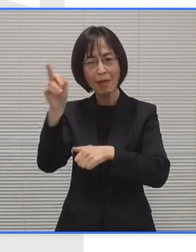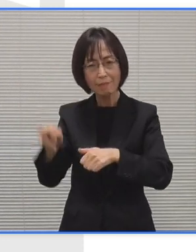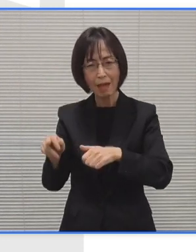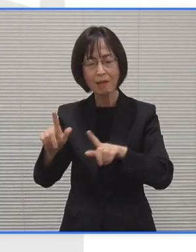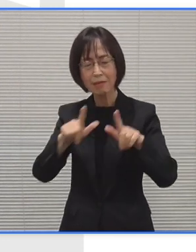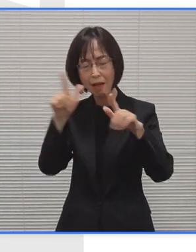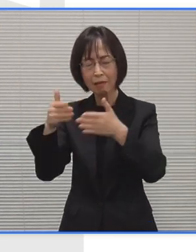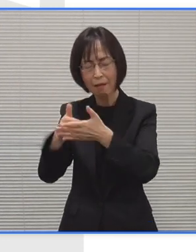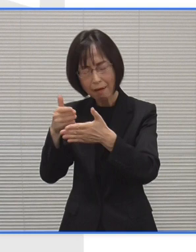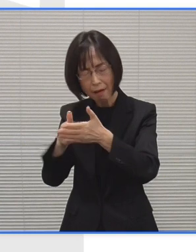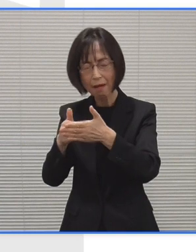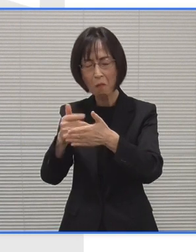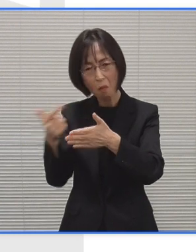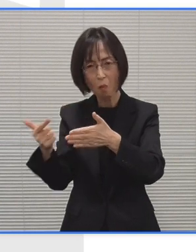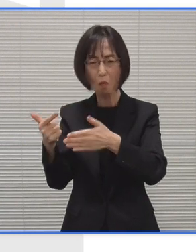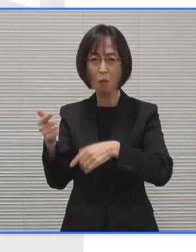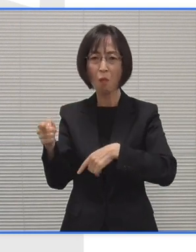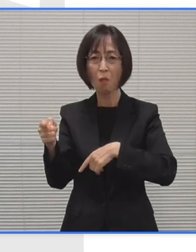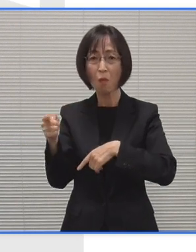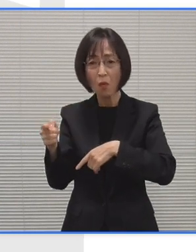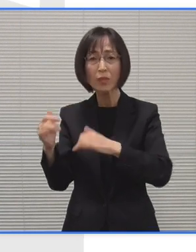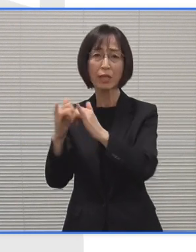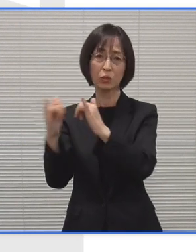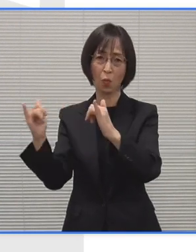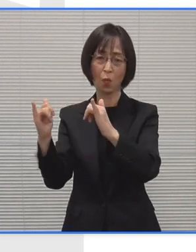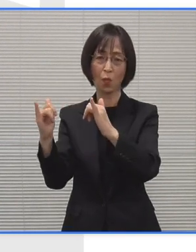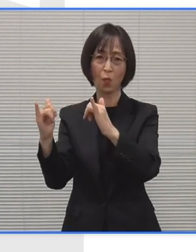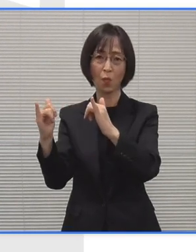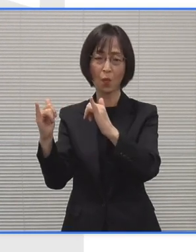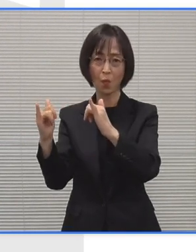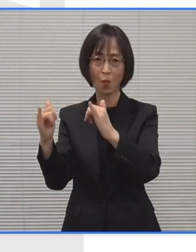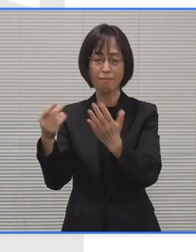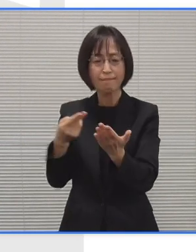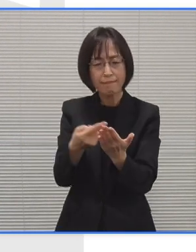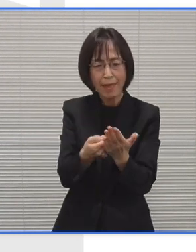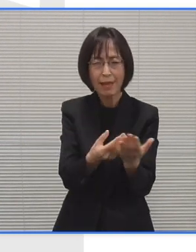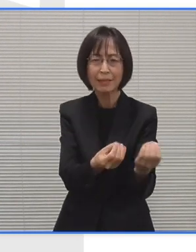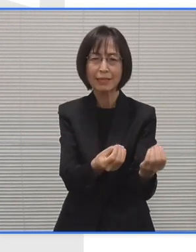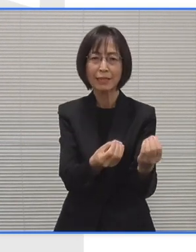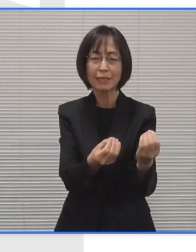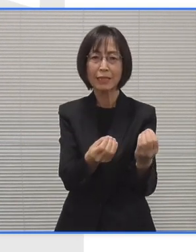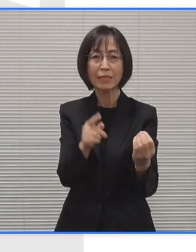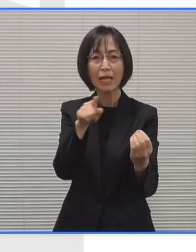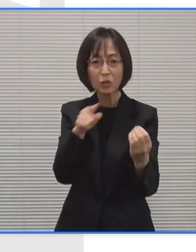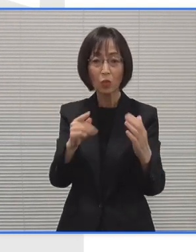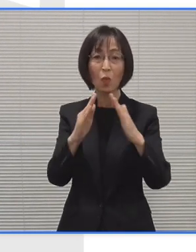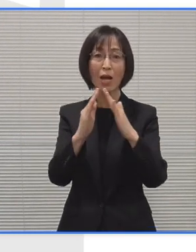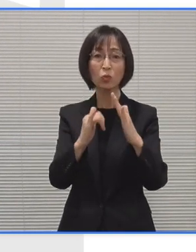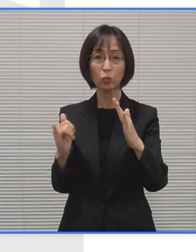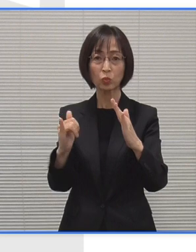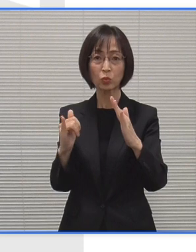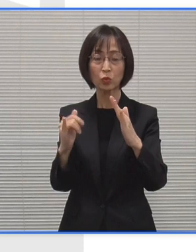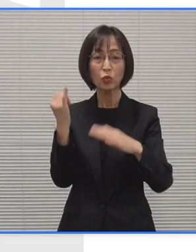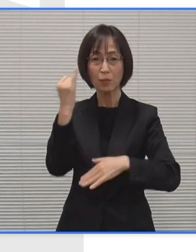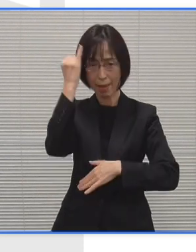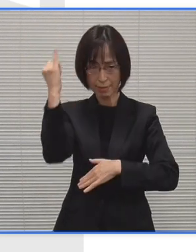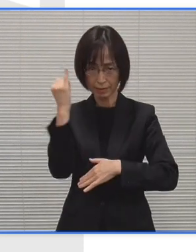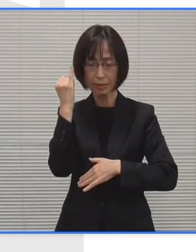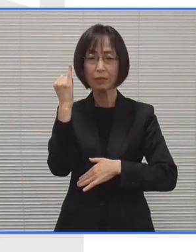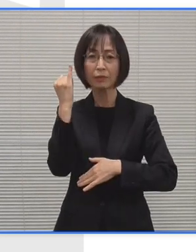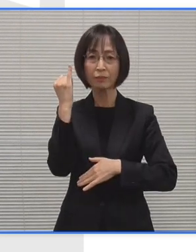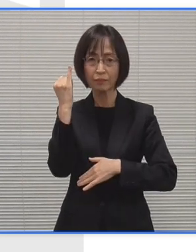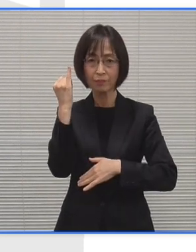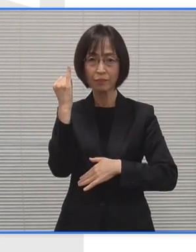しく支障が出るというような方、寝たきりの方とそのご家族というイメージですけれども